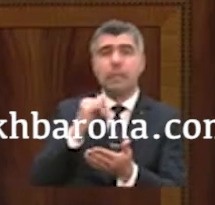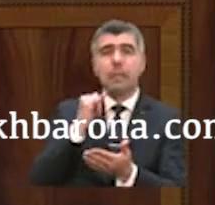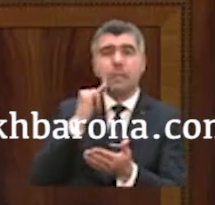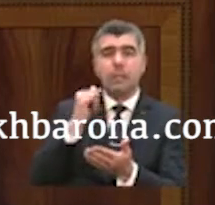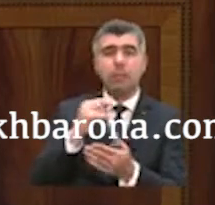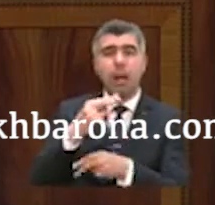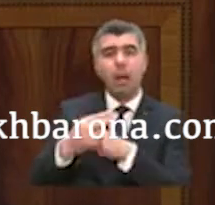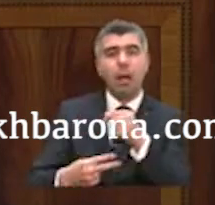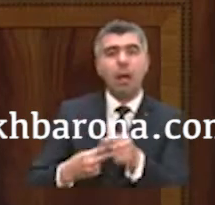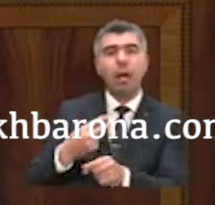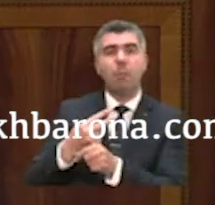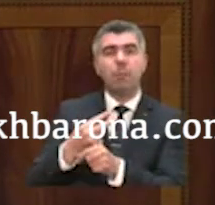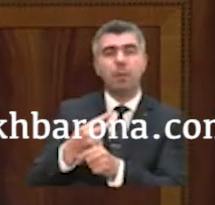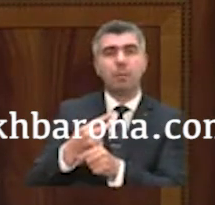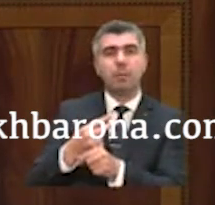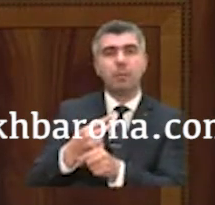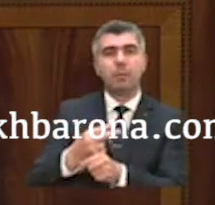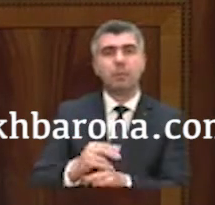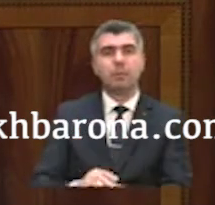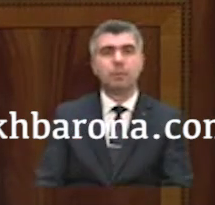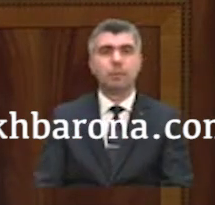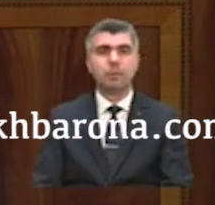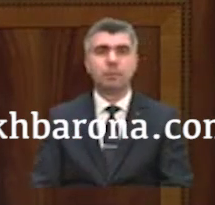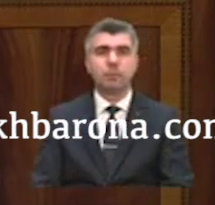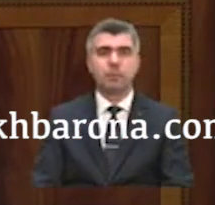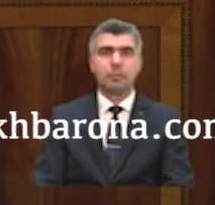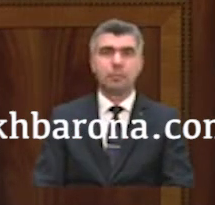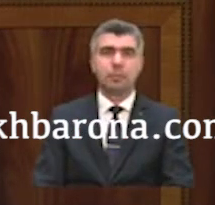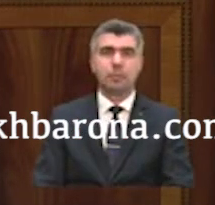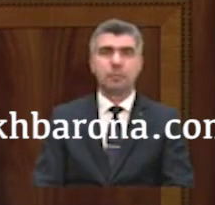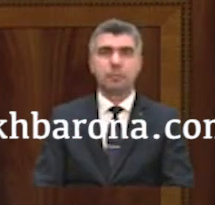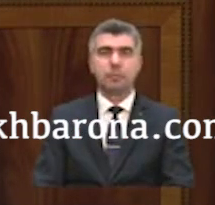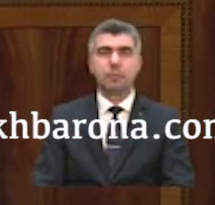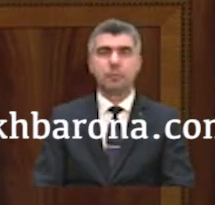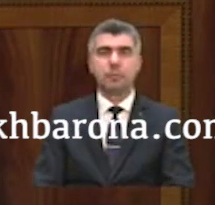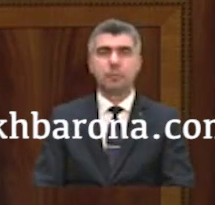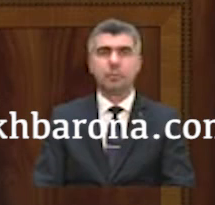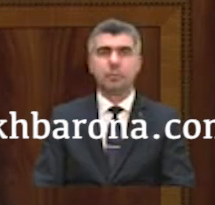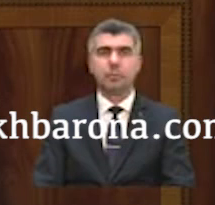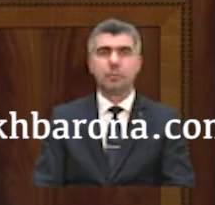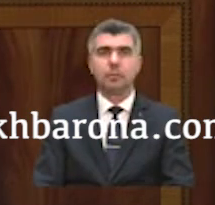كيجاوبوها ولا خلوني هذا